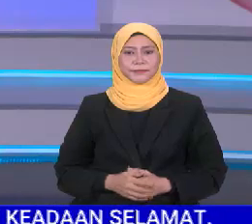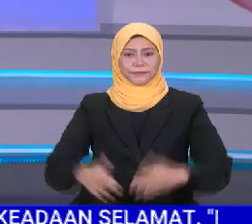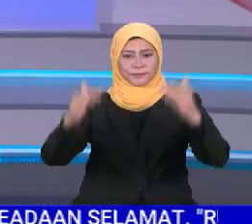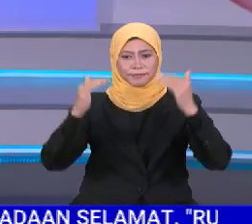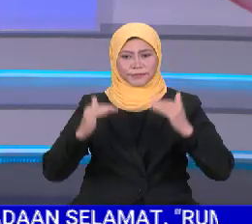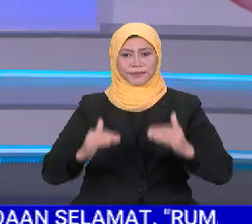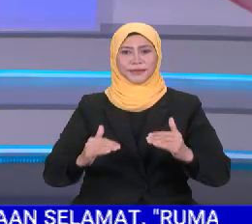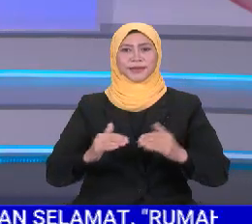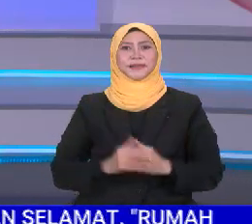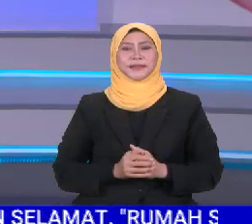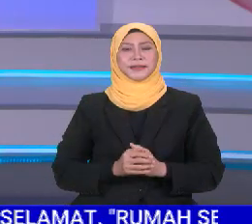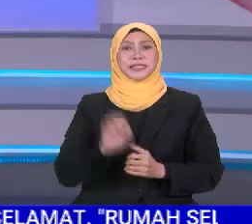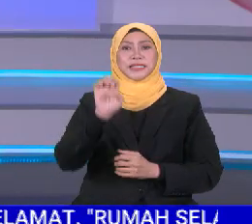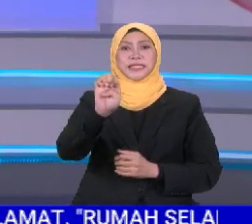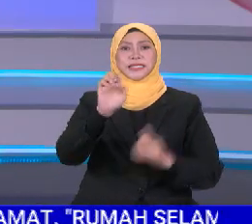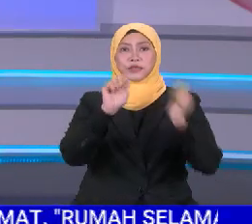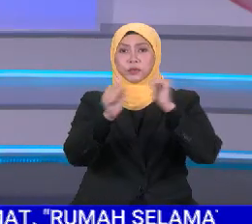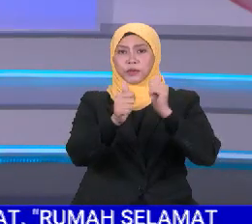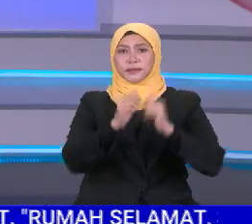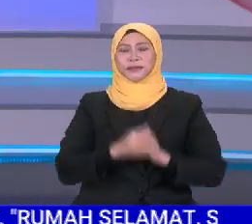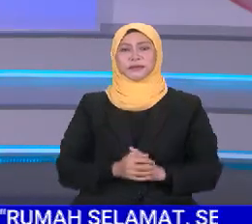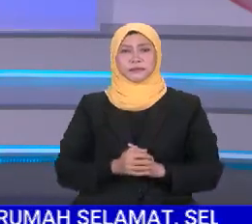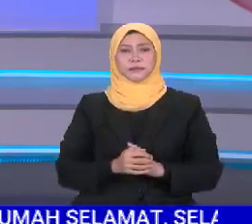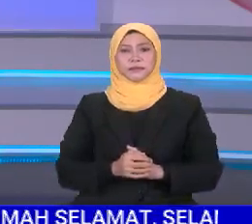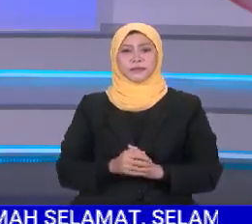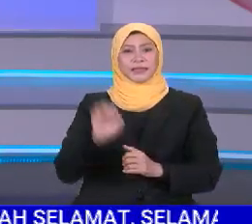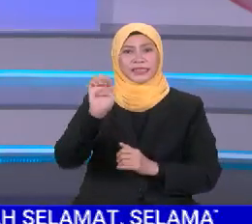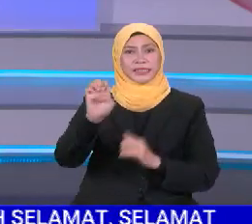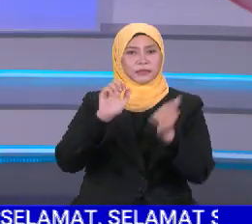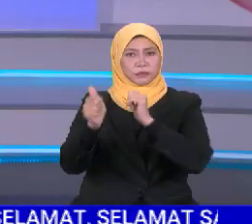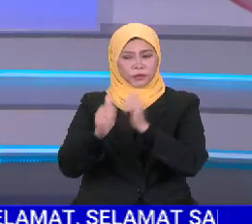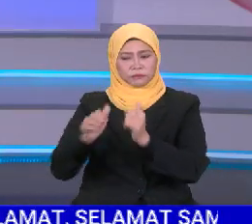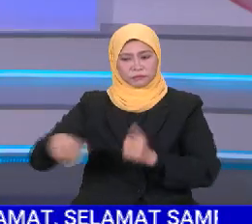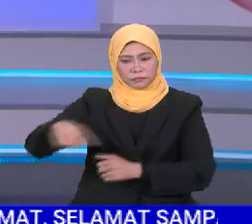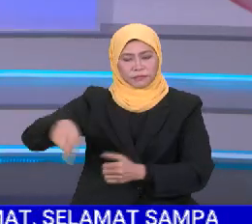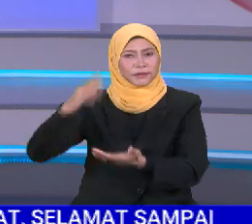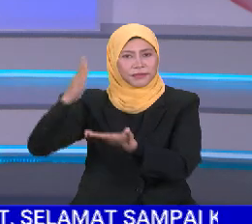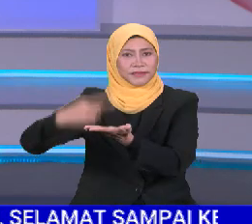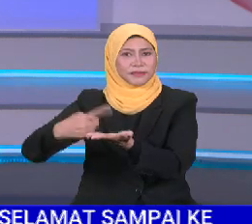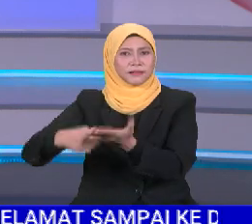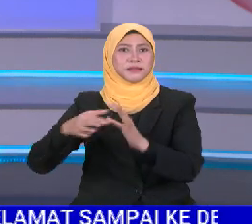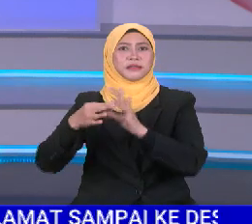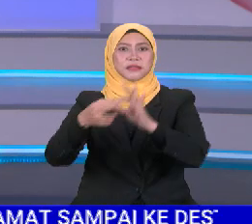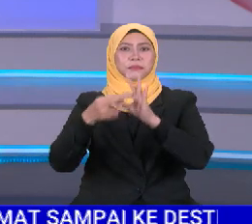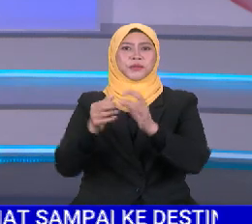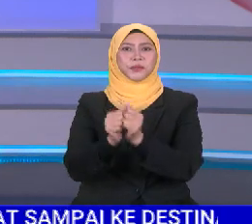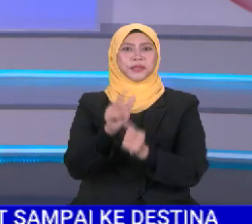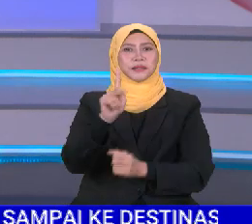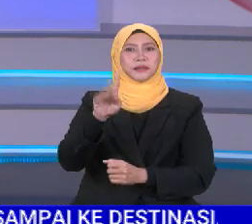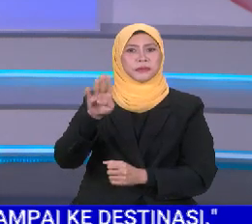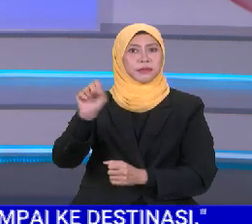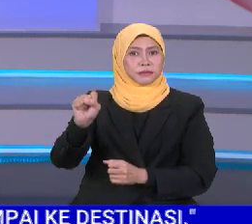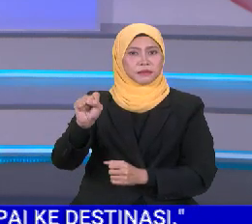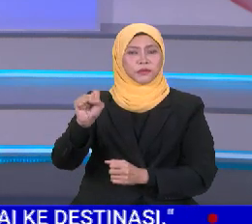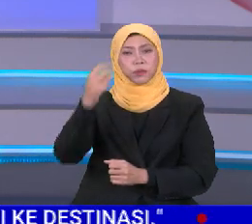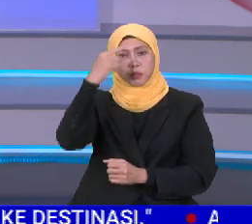kita beralih ke perkembangan isukan pasukan madness esport akan mengadakan perbincangan kerjasama dengan Kementerian beliau dan Sugan